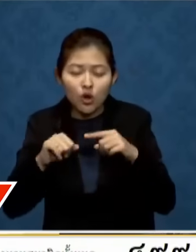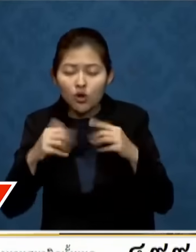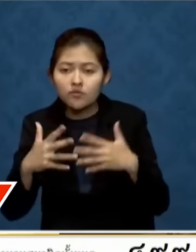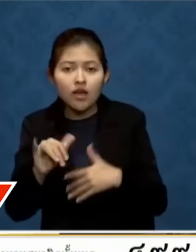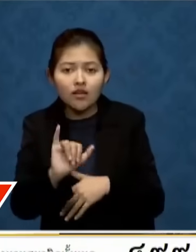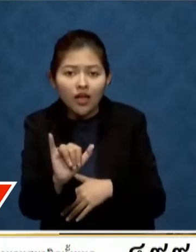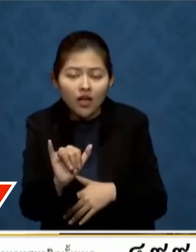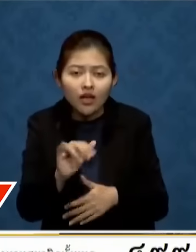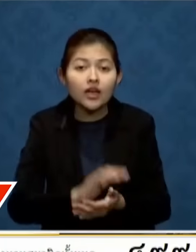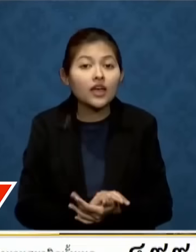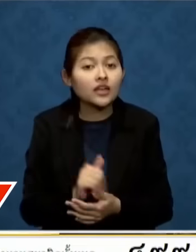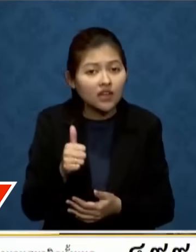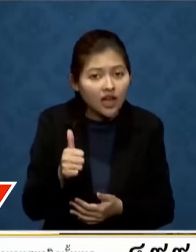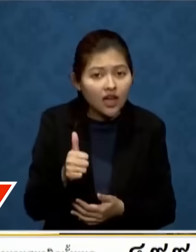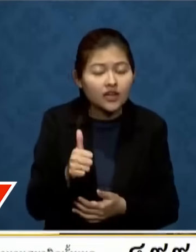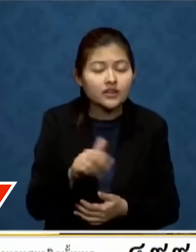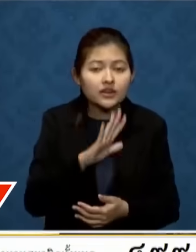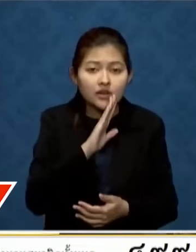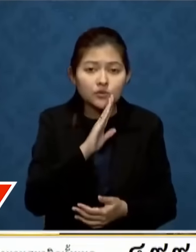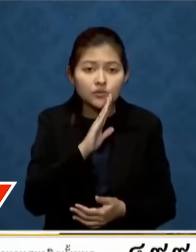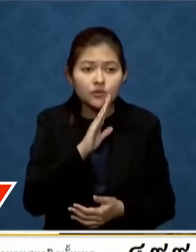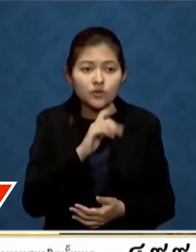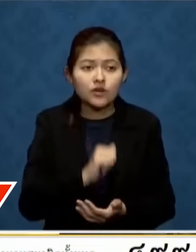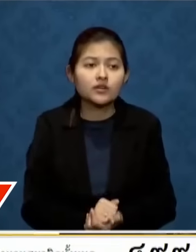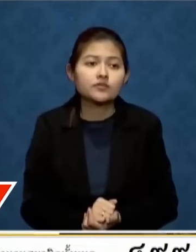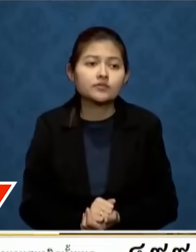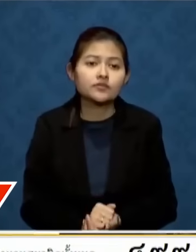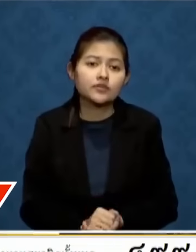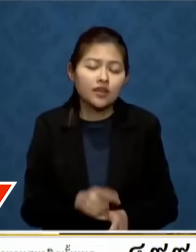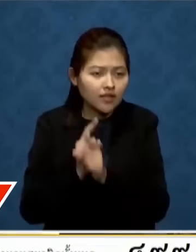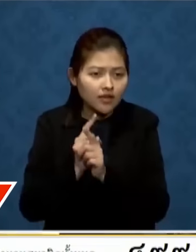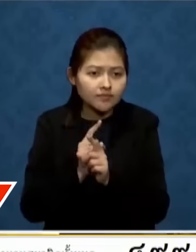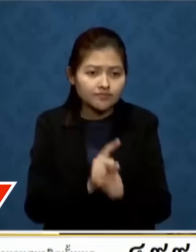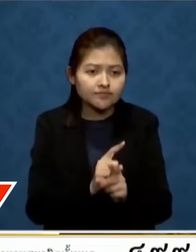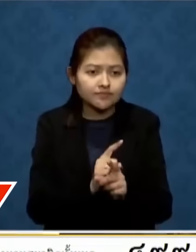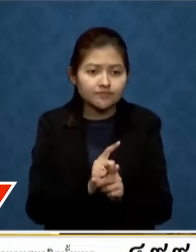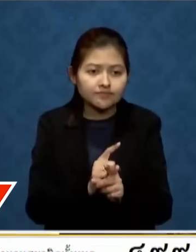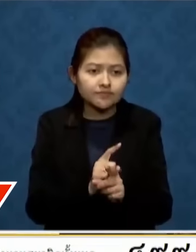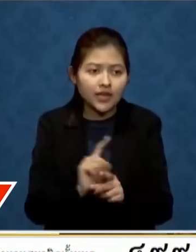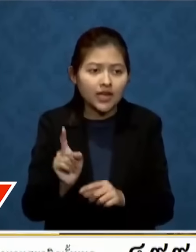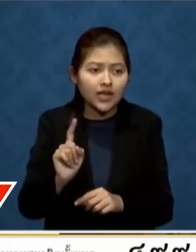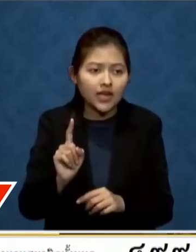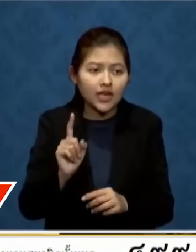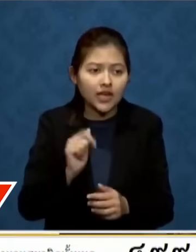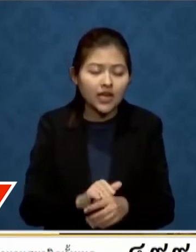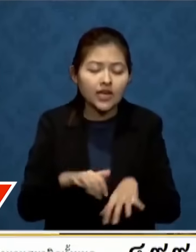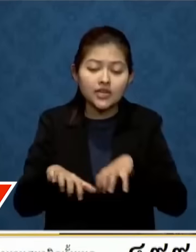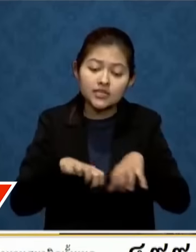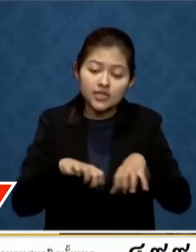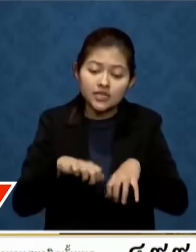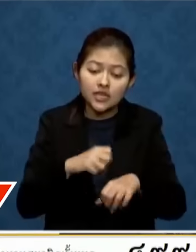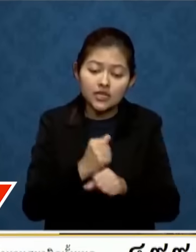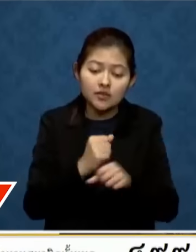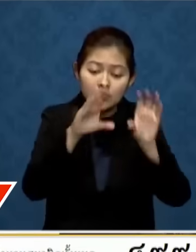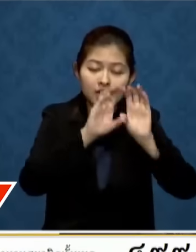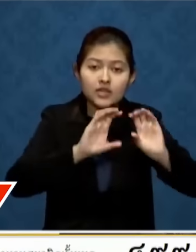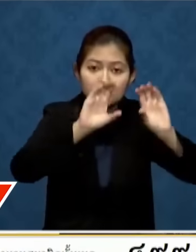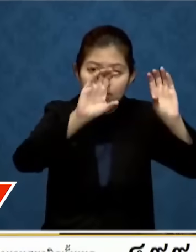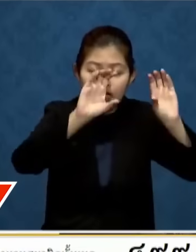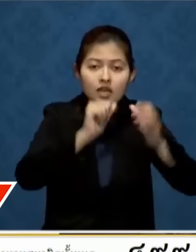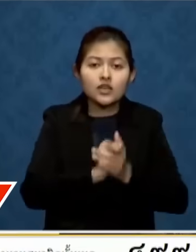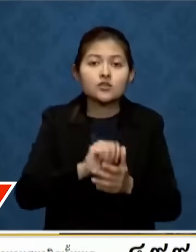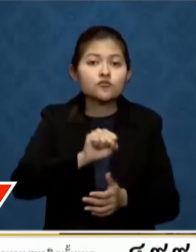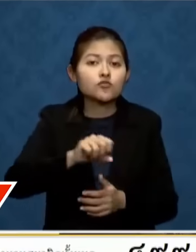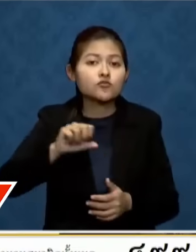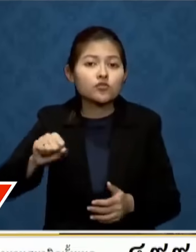งานใดเลยมันจะดีกว่ามั้ยคะถ้าเกิดว่าเราเนี่ยสามารถติดตามผลของการดำเนินงานจากหน่วยงานราชการต่างๆที่ส.